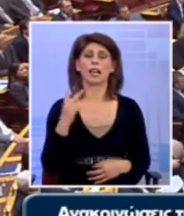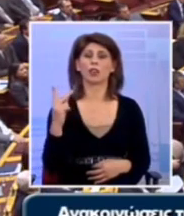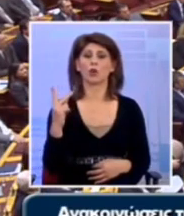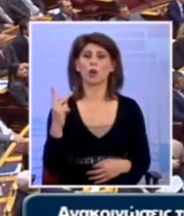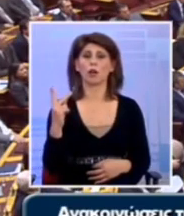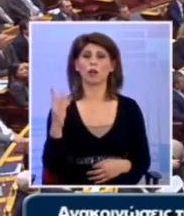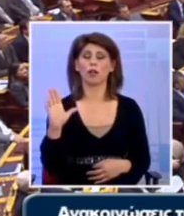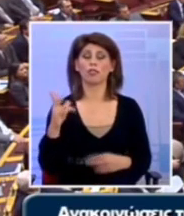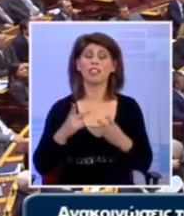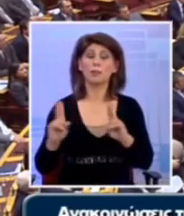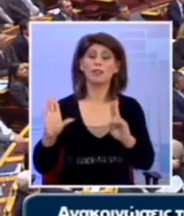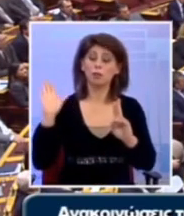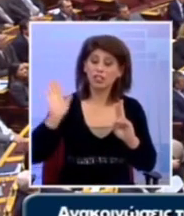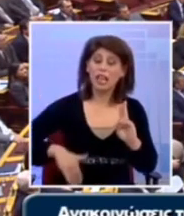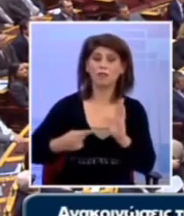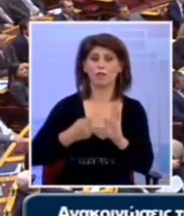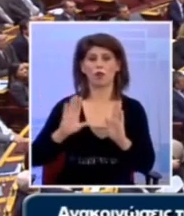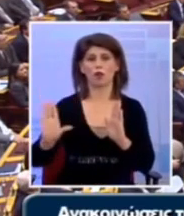φορά. Εγώ ξέρετε.